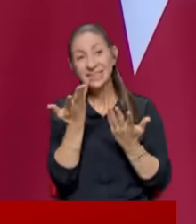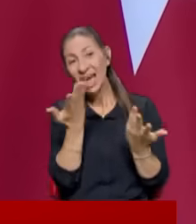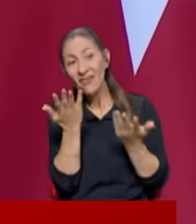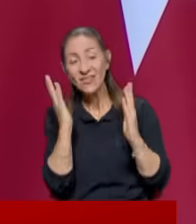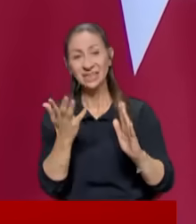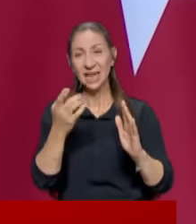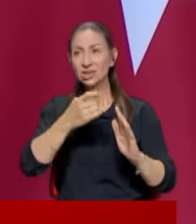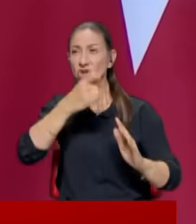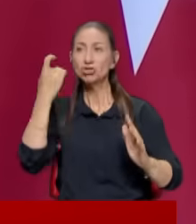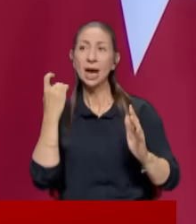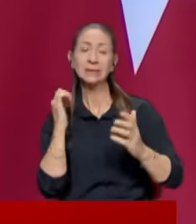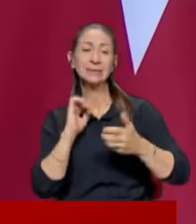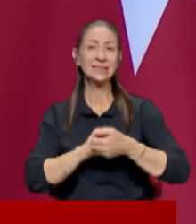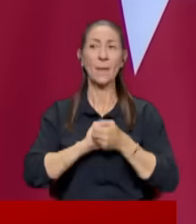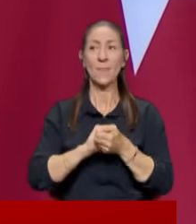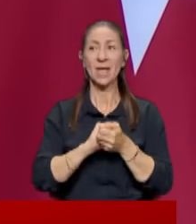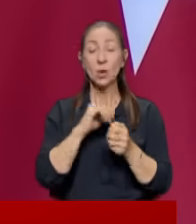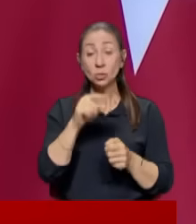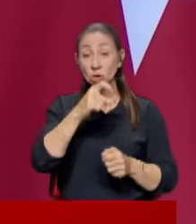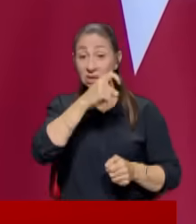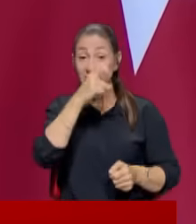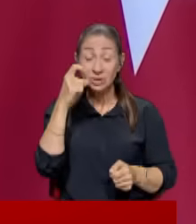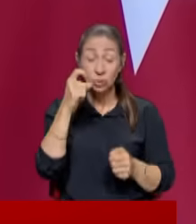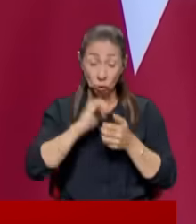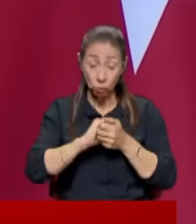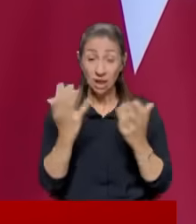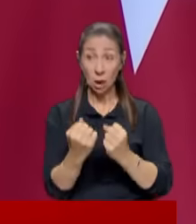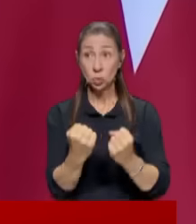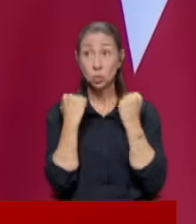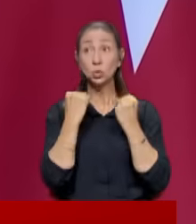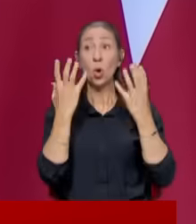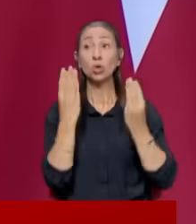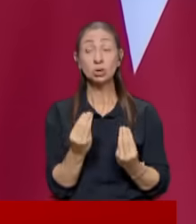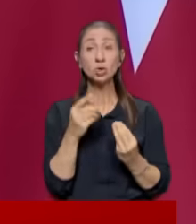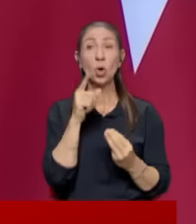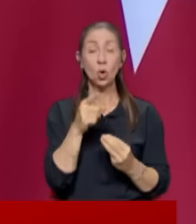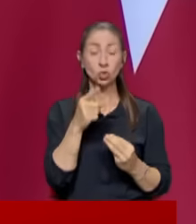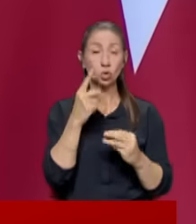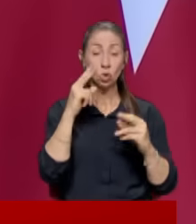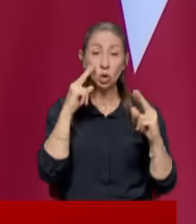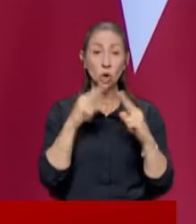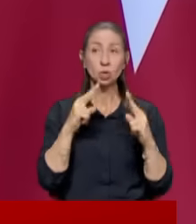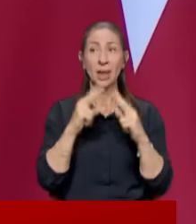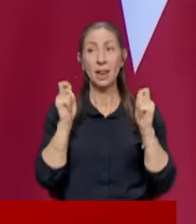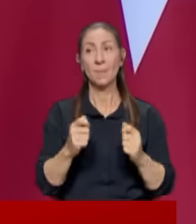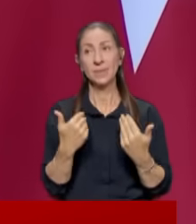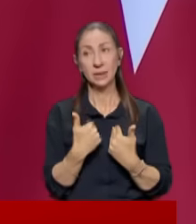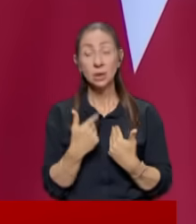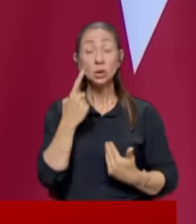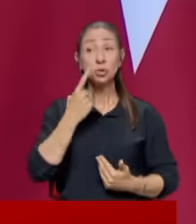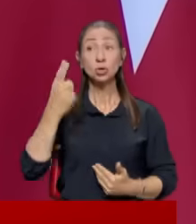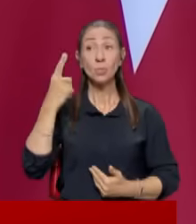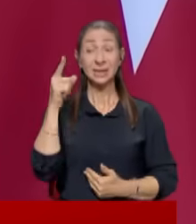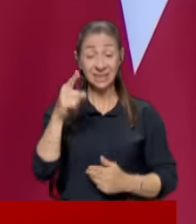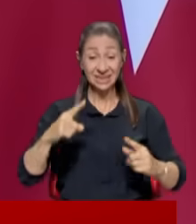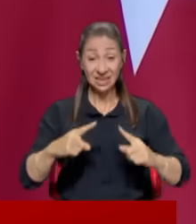fazla perçinleyeceğiz, nasıl bu dostluğumuzu daha da güçlendireceğiz, onun görüşmelerini yaptık.